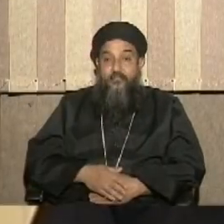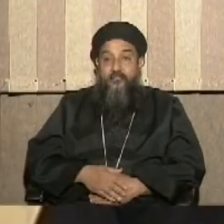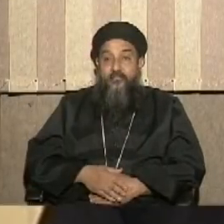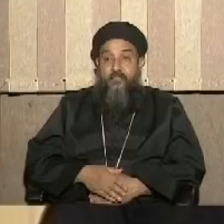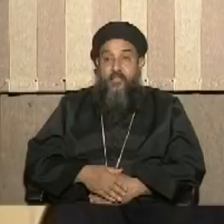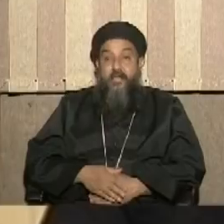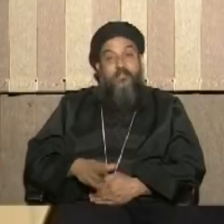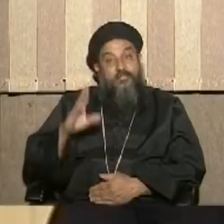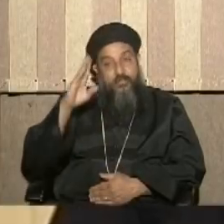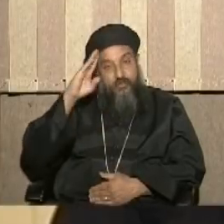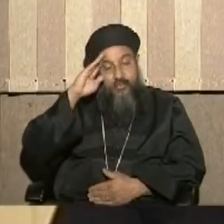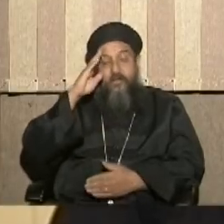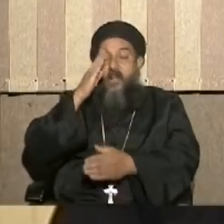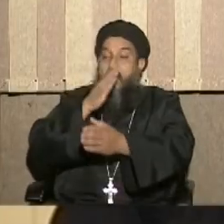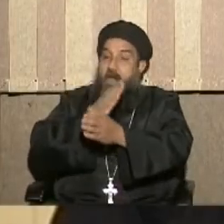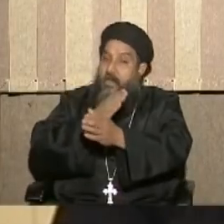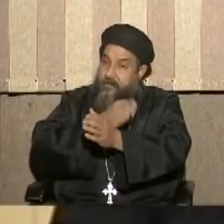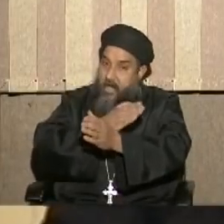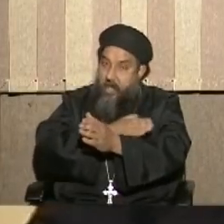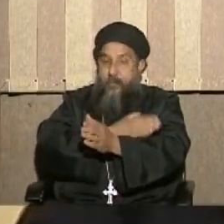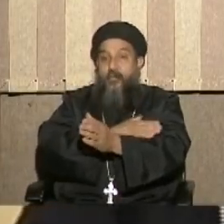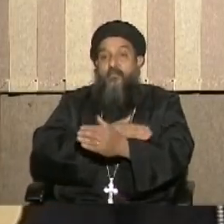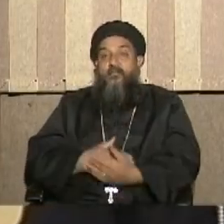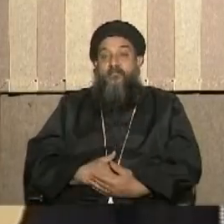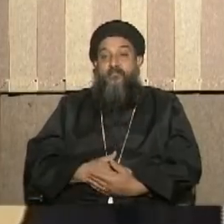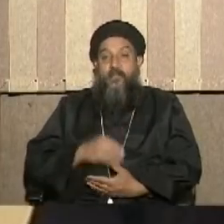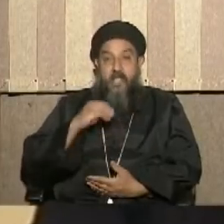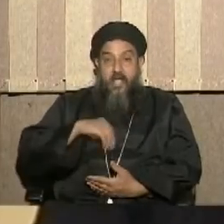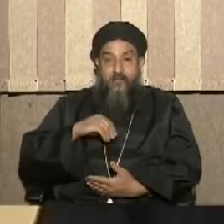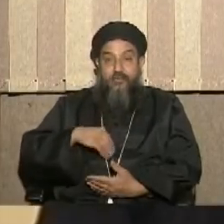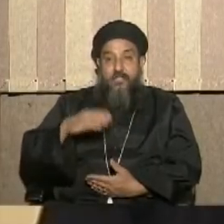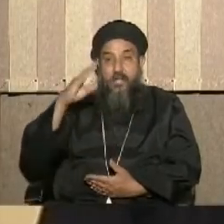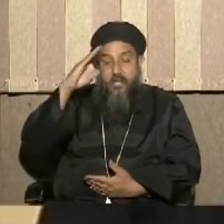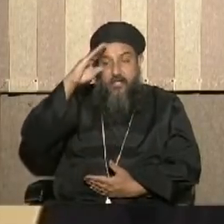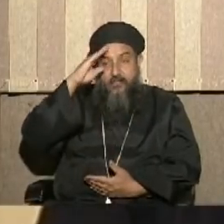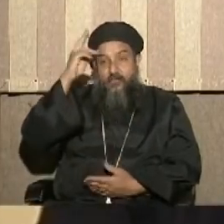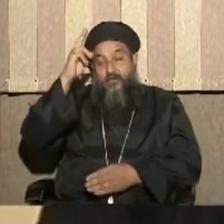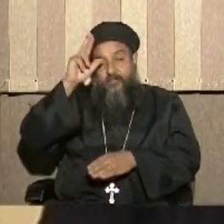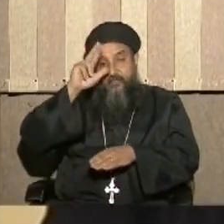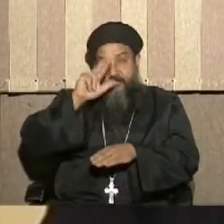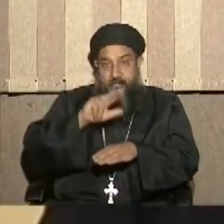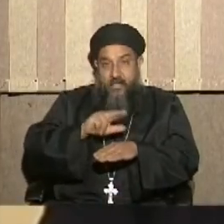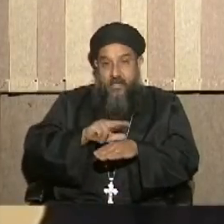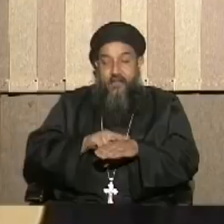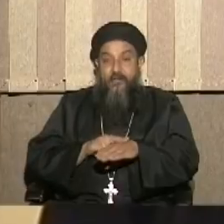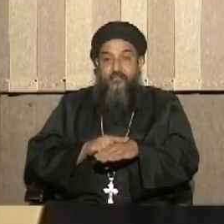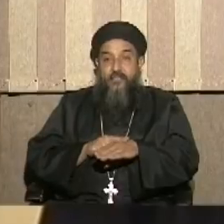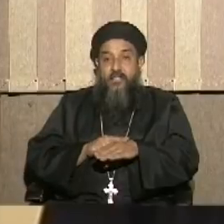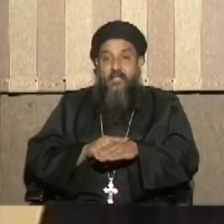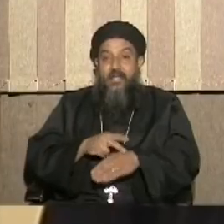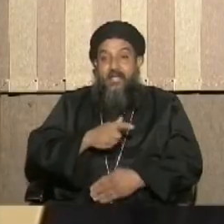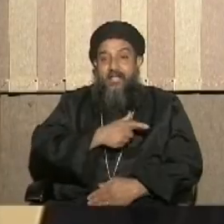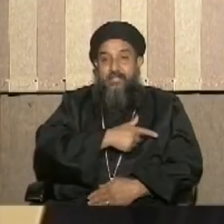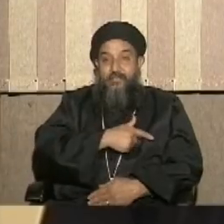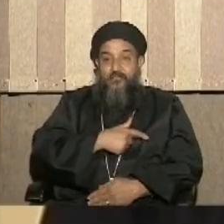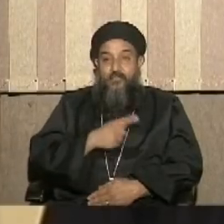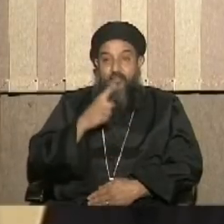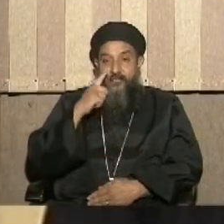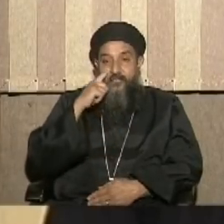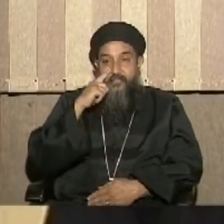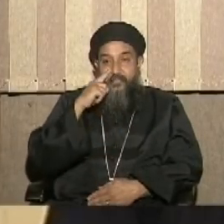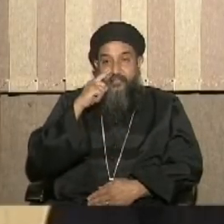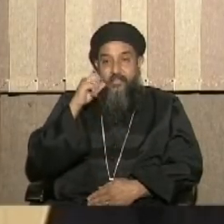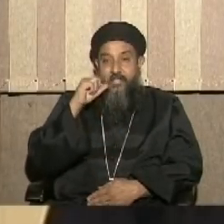يعوض نيافة الحبر الجليل الأنبا إيسيزوروس. كما أود من عمق القلب أن أشكر أيضا الأستاذ نشأت